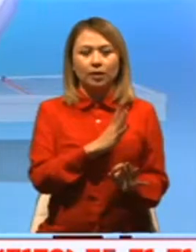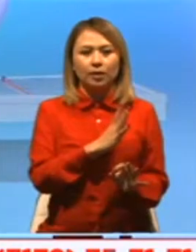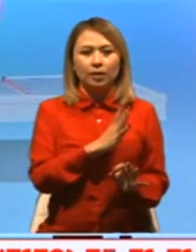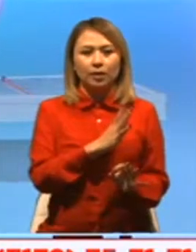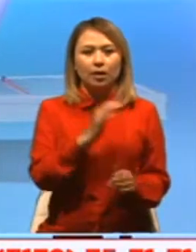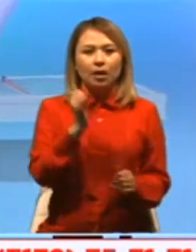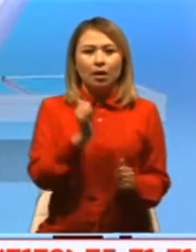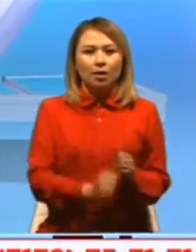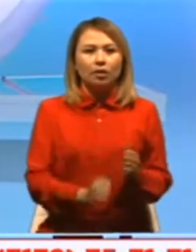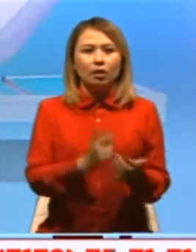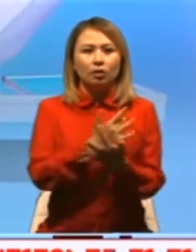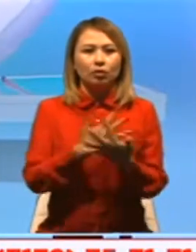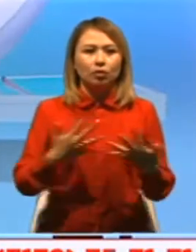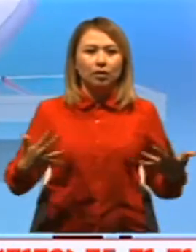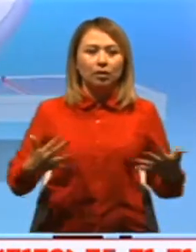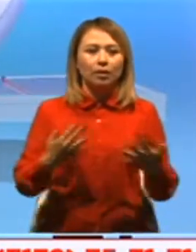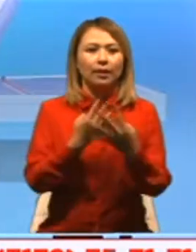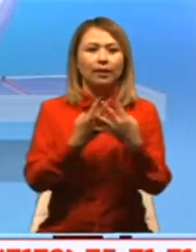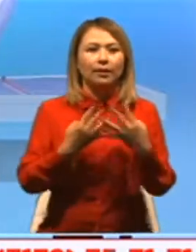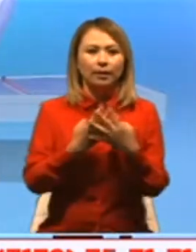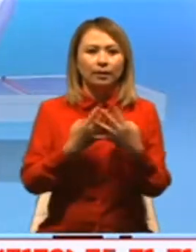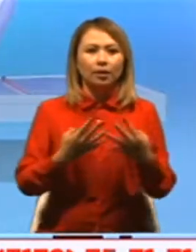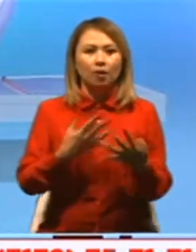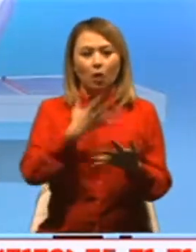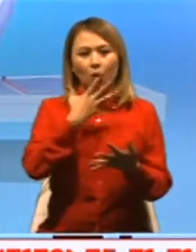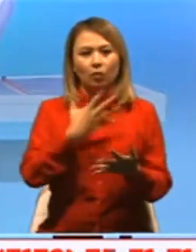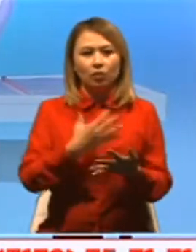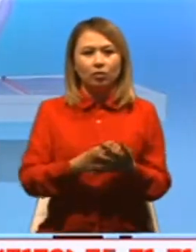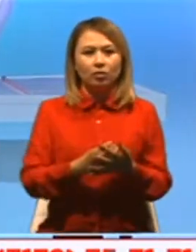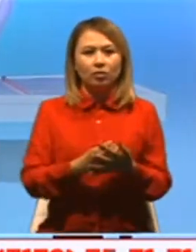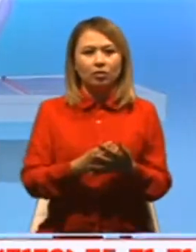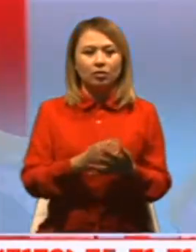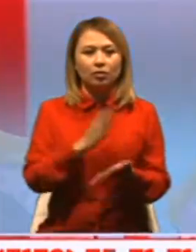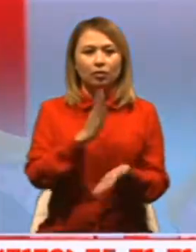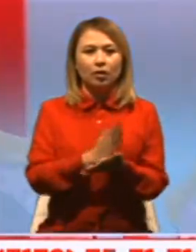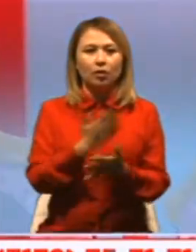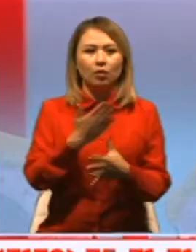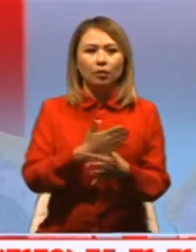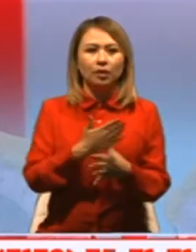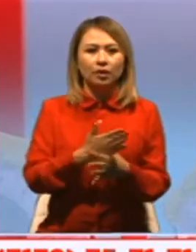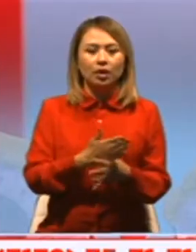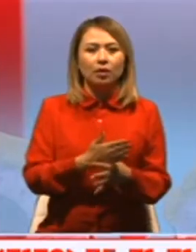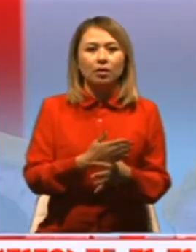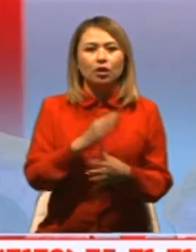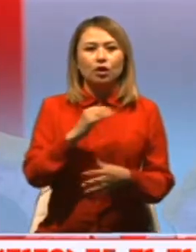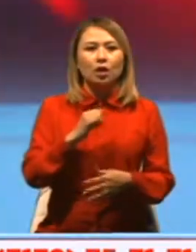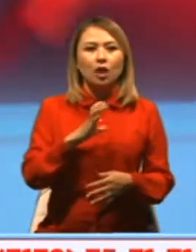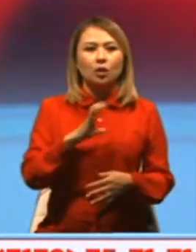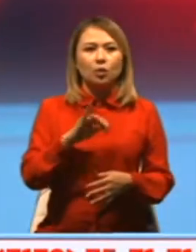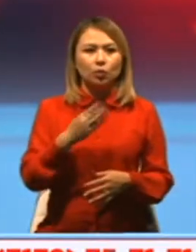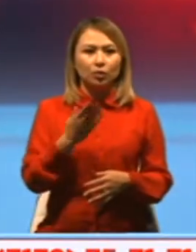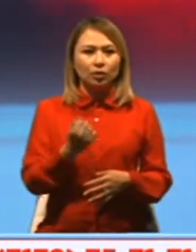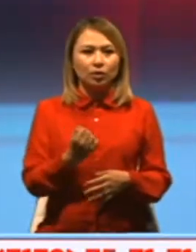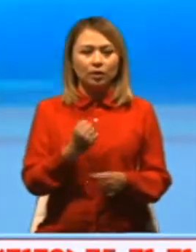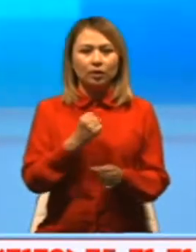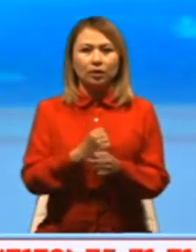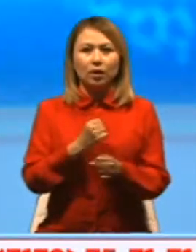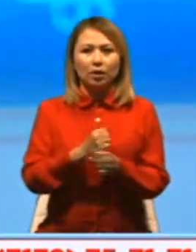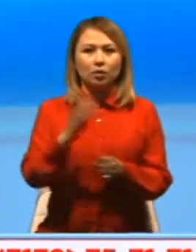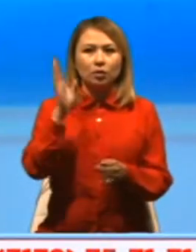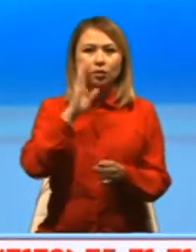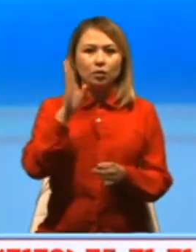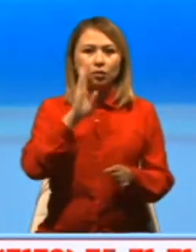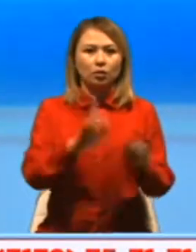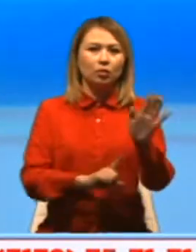ағзамыздағы әр түрлі клетканы өз формасында ұстап тұруға көп көмек көрсетеді. Жасушалардың ұзақ өмір сүруіне де судың қатысы бар, иә?